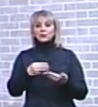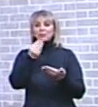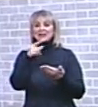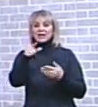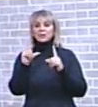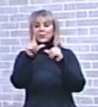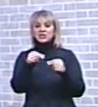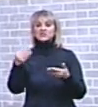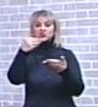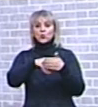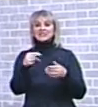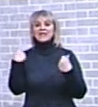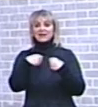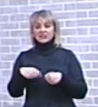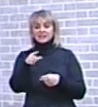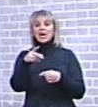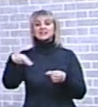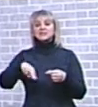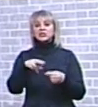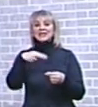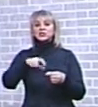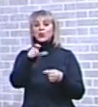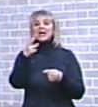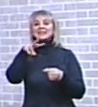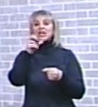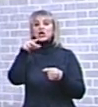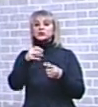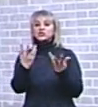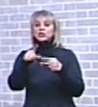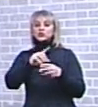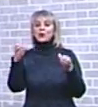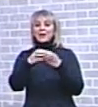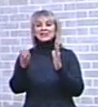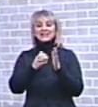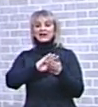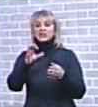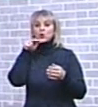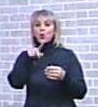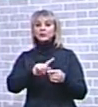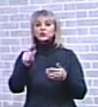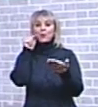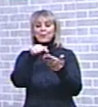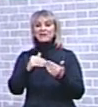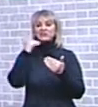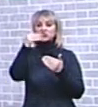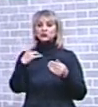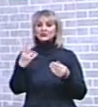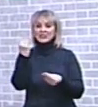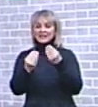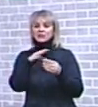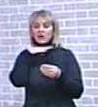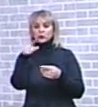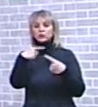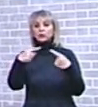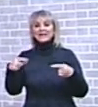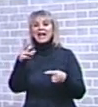питание, проезд, взносы, реквизит. А вот директор Донской лиги Денис Данилюс считает, что командам не хватает опыта. Чтобы попасть в вышку, надо сыграть во многих